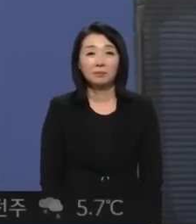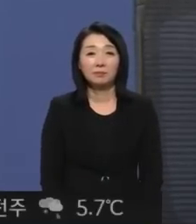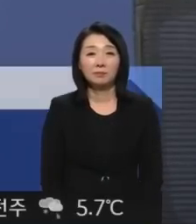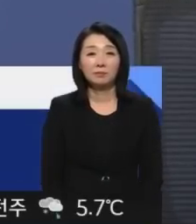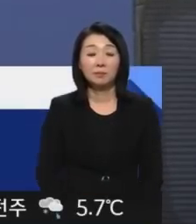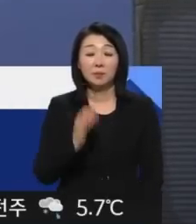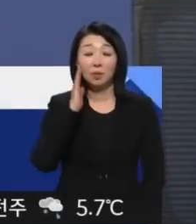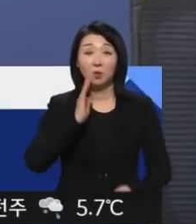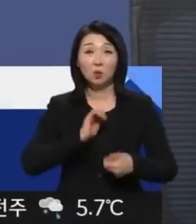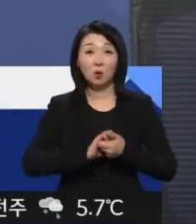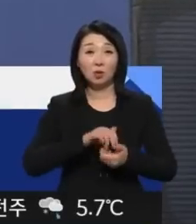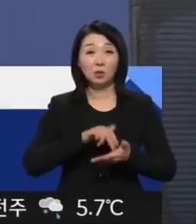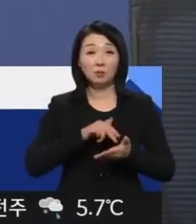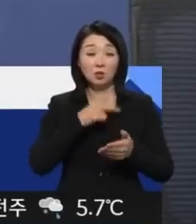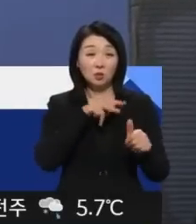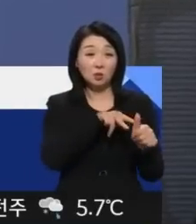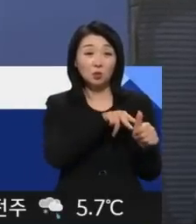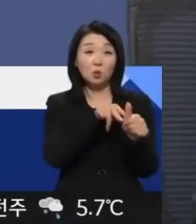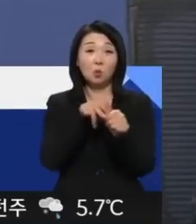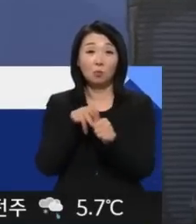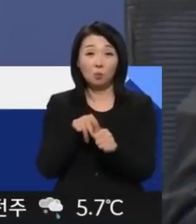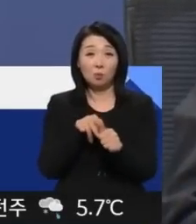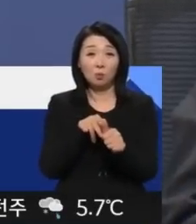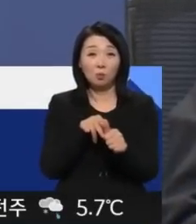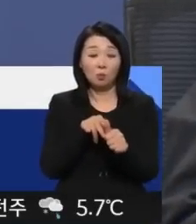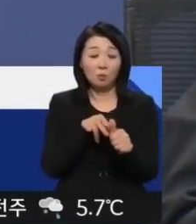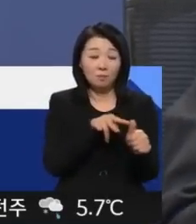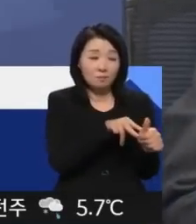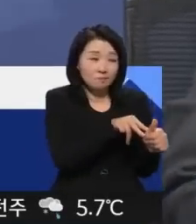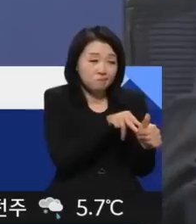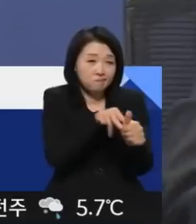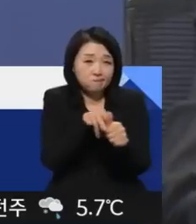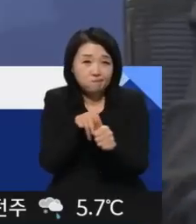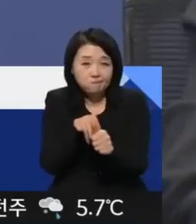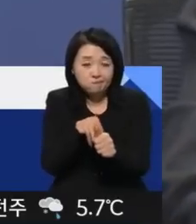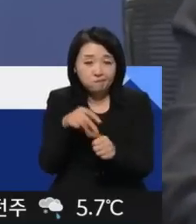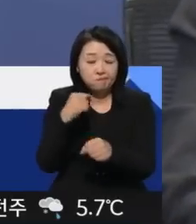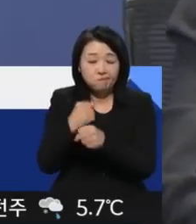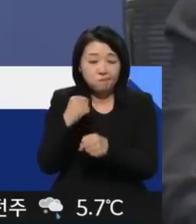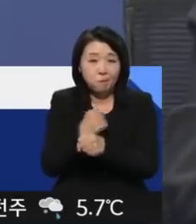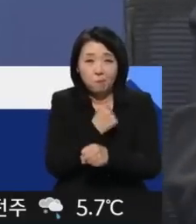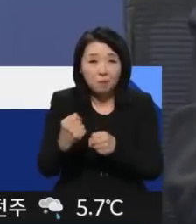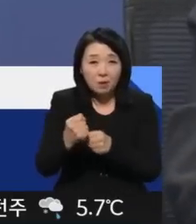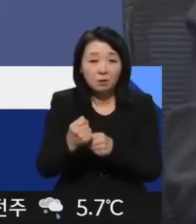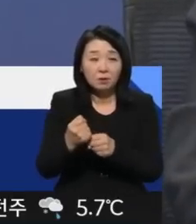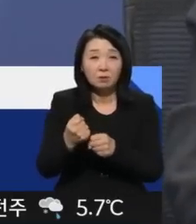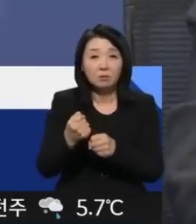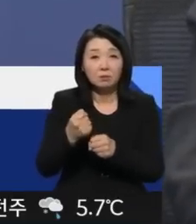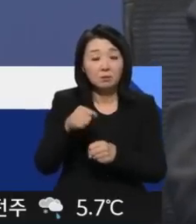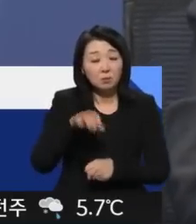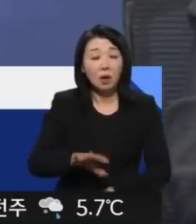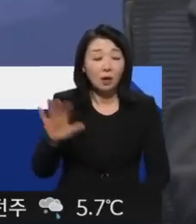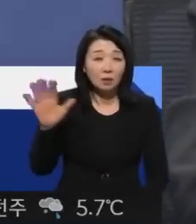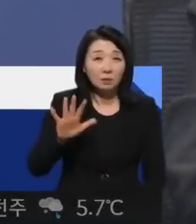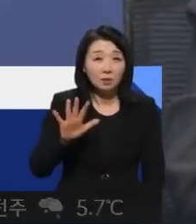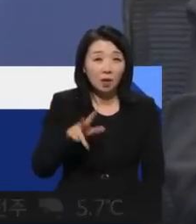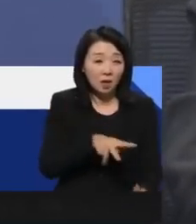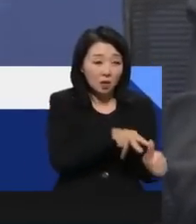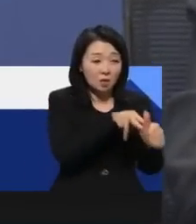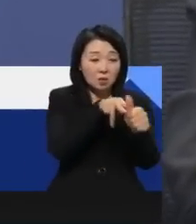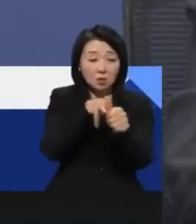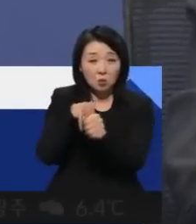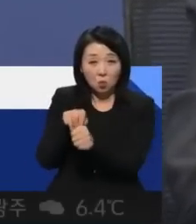통화되는 정보를, 첩보를 생산하는 기관이 아닙니다. 생산된